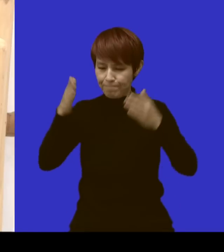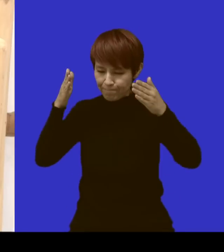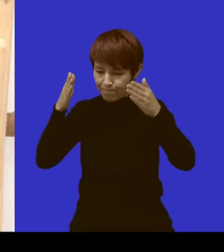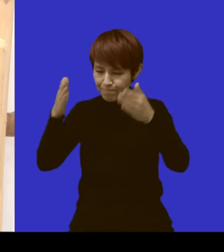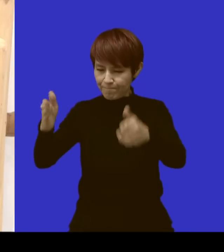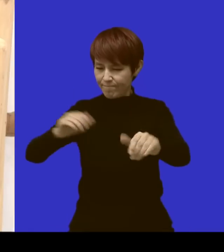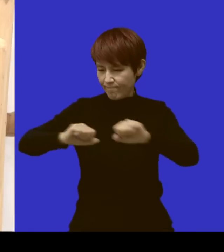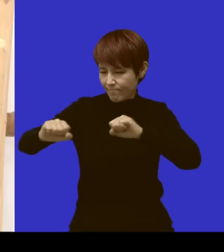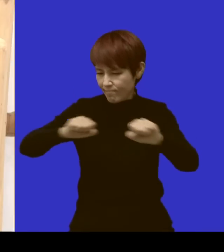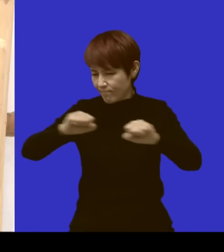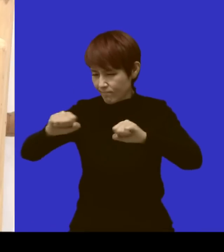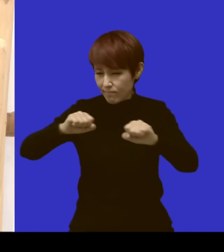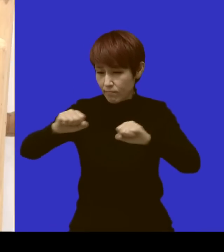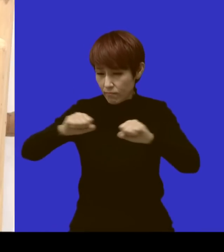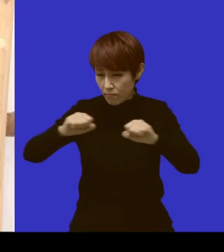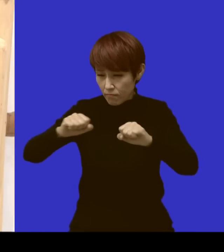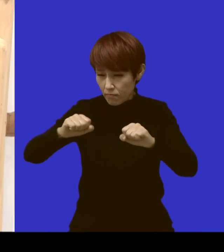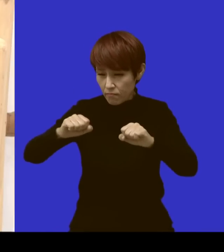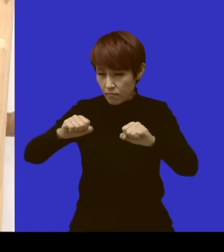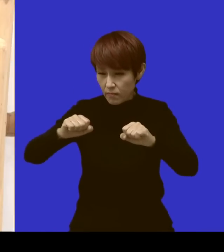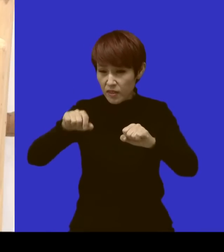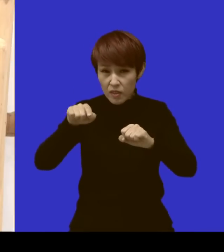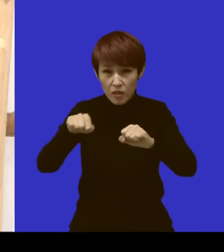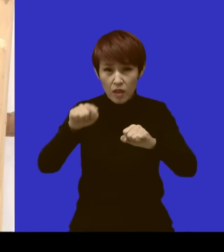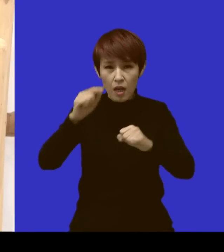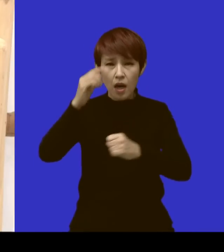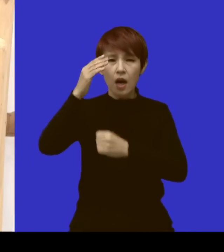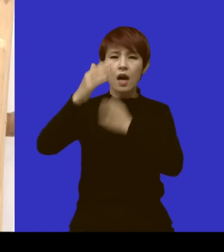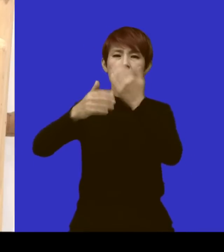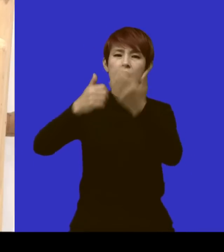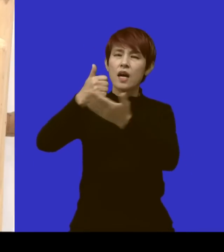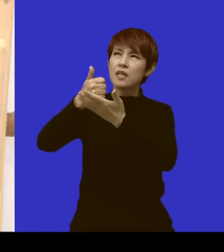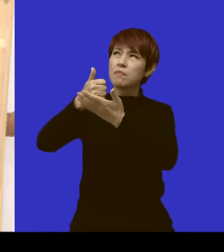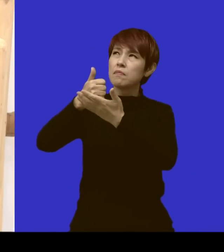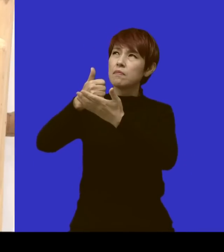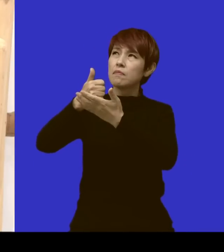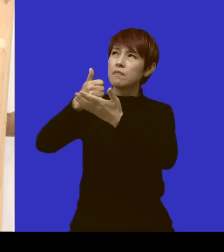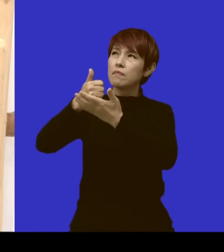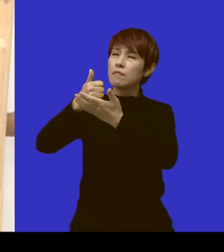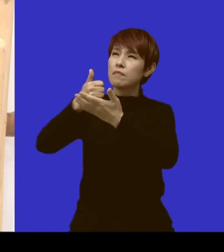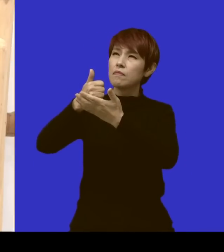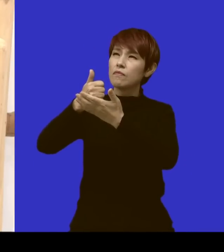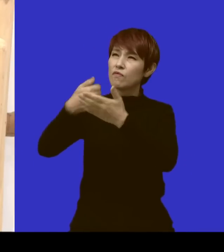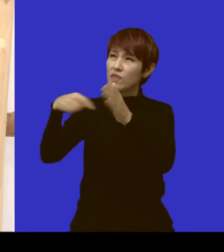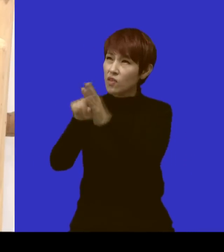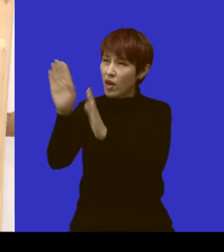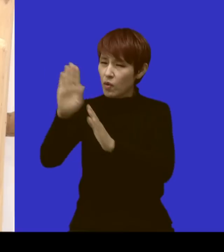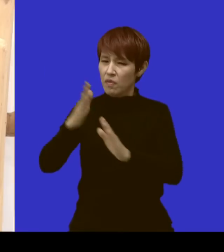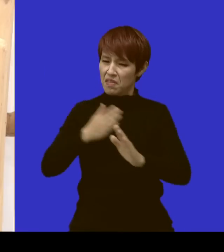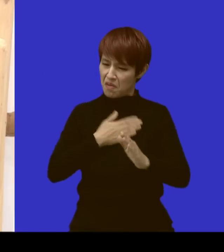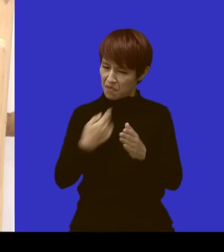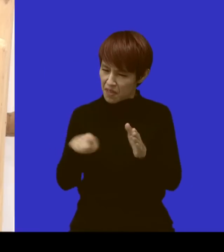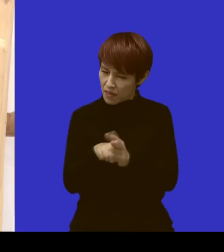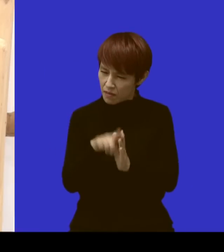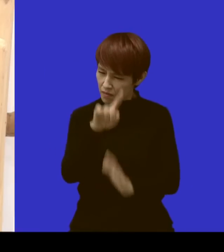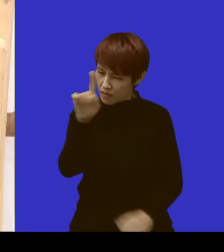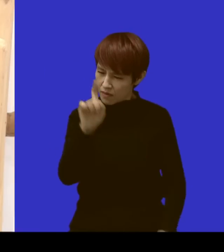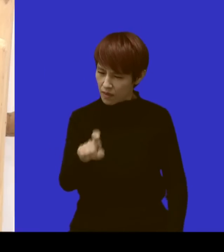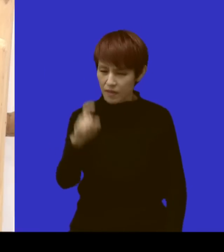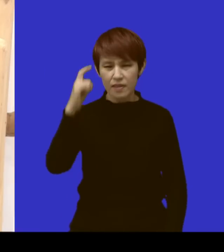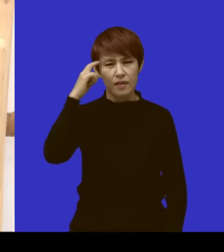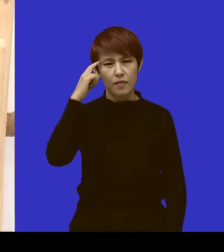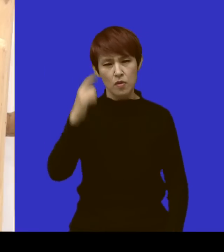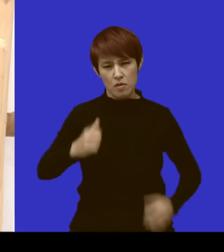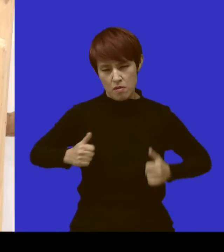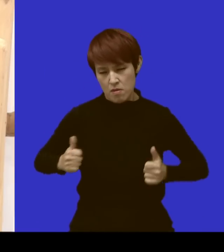그게 하나님 사역이 아니라 내 사역이었나라는 생각도 들 정도로